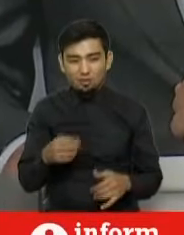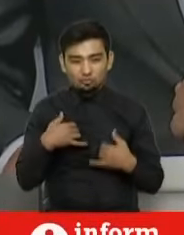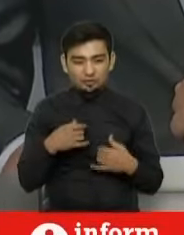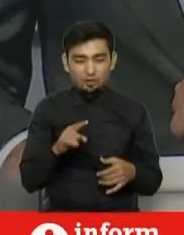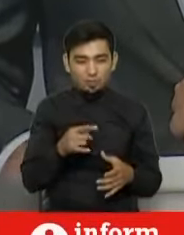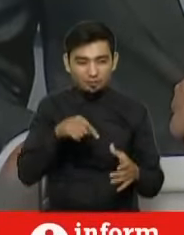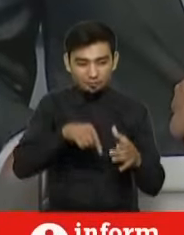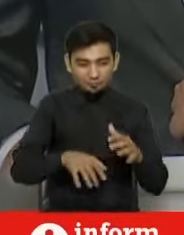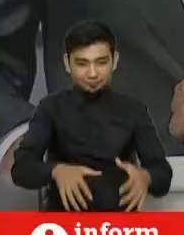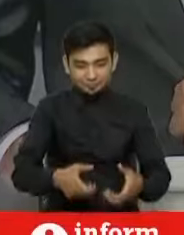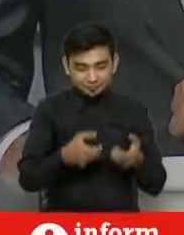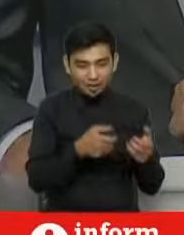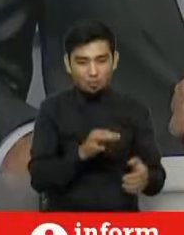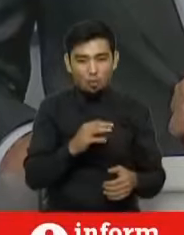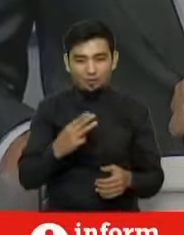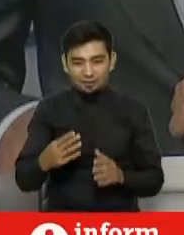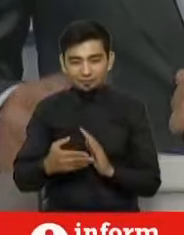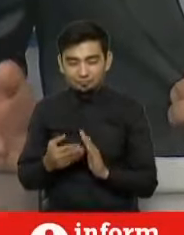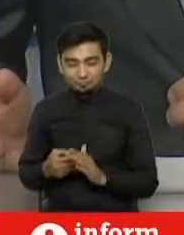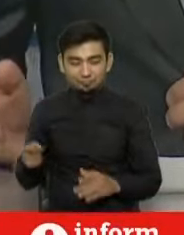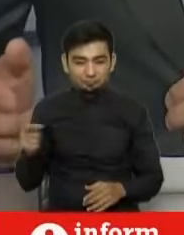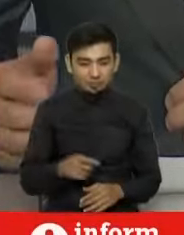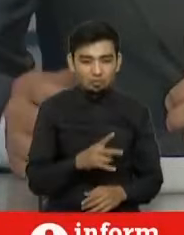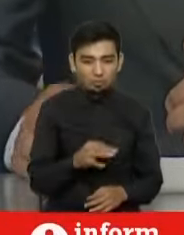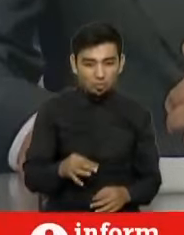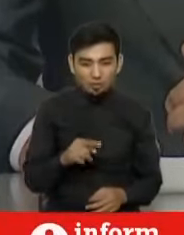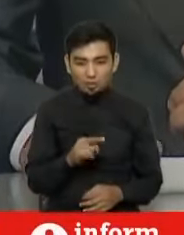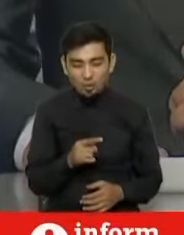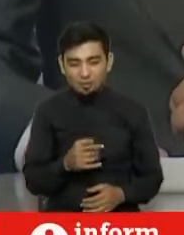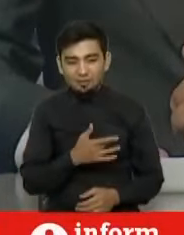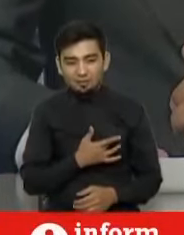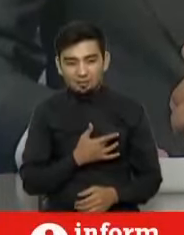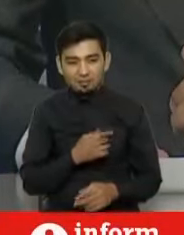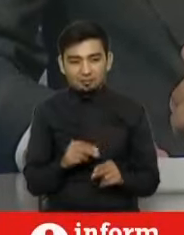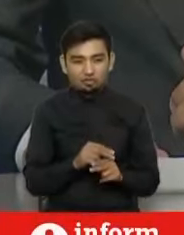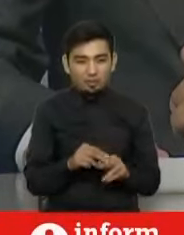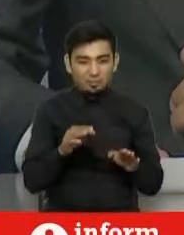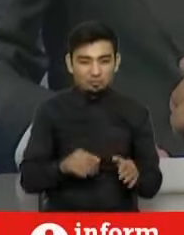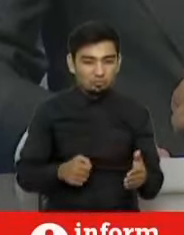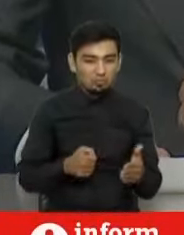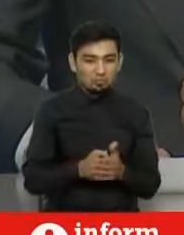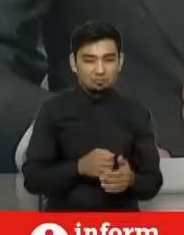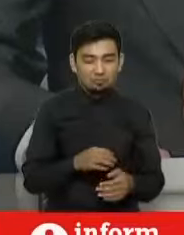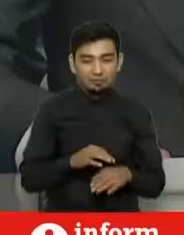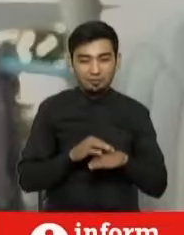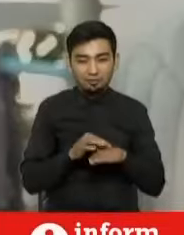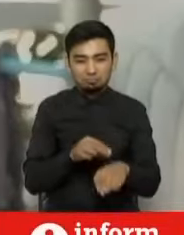алып шығып, жедел жәрдем қызметін шақыртыпты. Бірақ уланған бүлдіршіннің жүрегі емдеу мекемесіне жетпей тоқтаған.